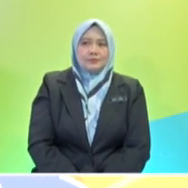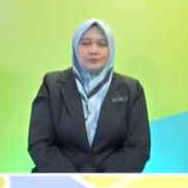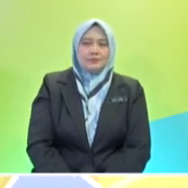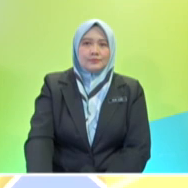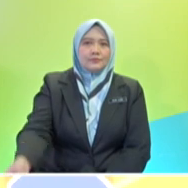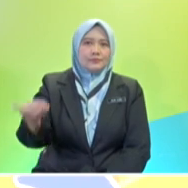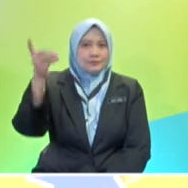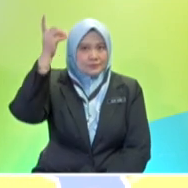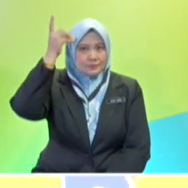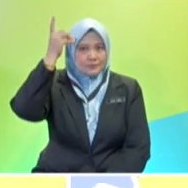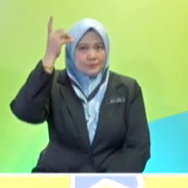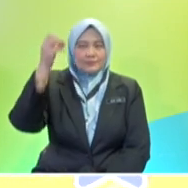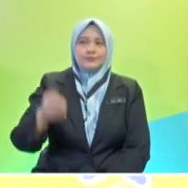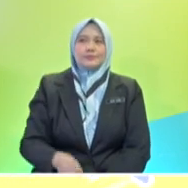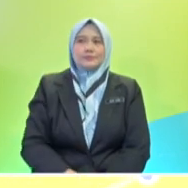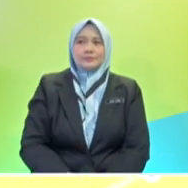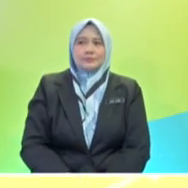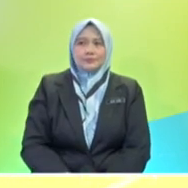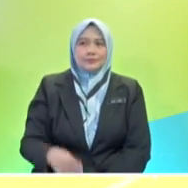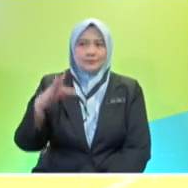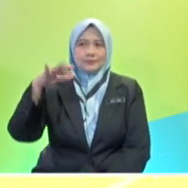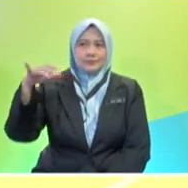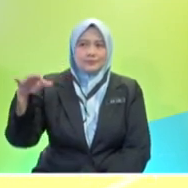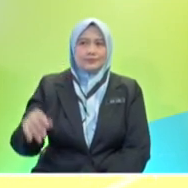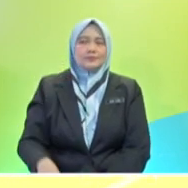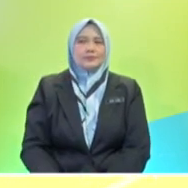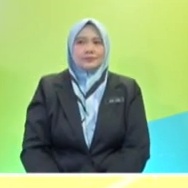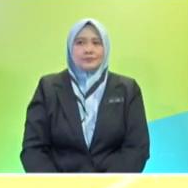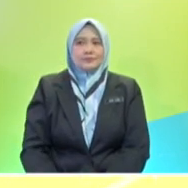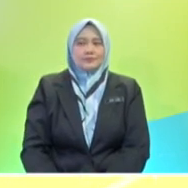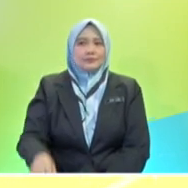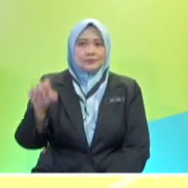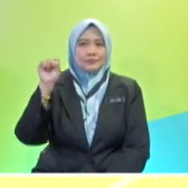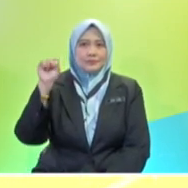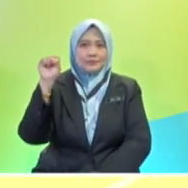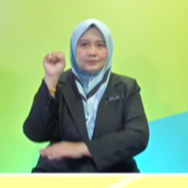perkataan selamat. Boleh, cikgu? Ya, boleh. Dipersilakan, Dayan.